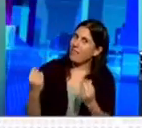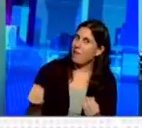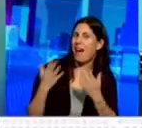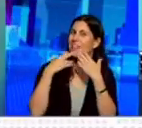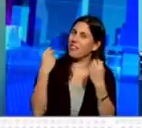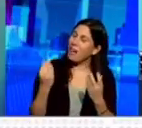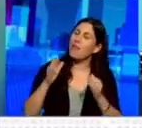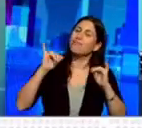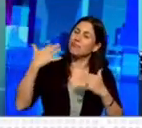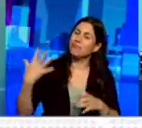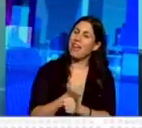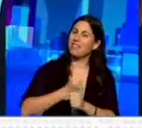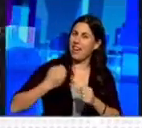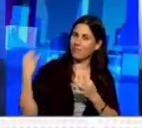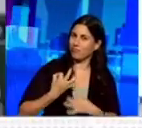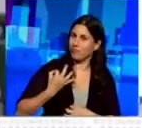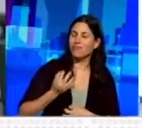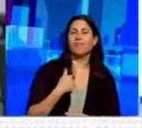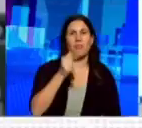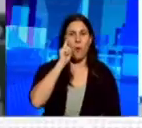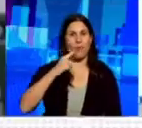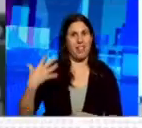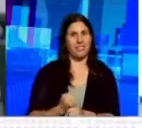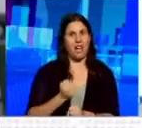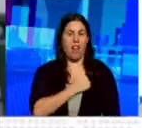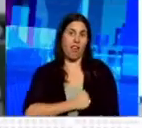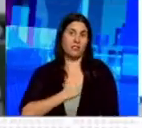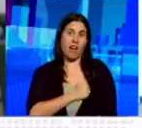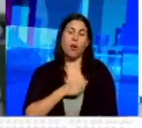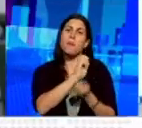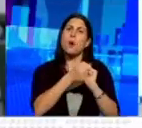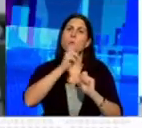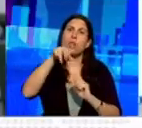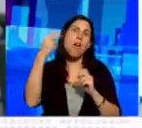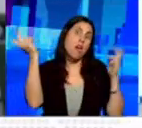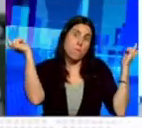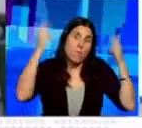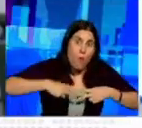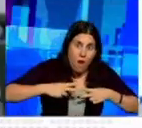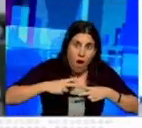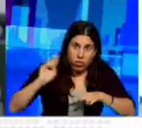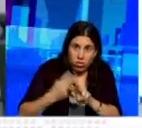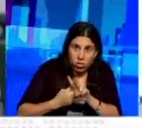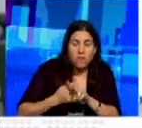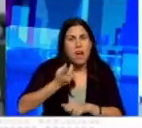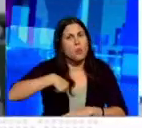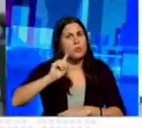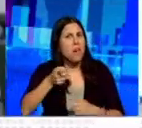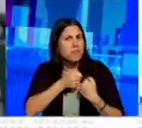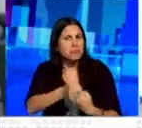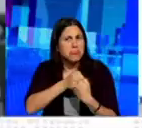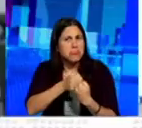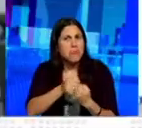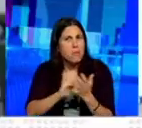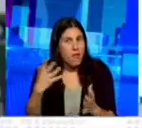זה בהחלט הישג. אני חושבת שזה הישג שלצערנו, במקום שהוא יהיה מובן מאליו, באמת היינו צריכים להילחם עליו, אבל אכן